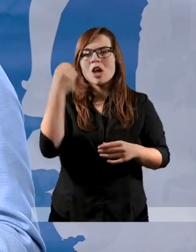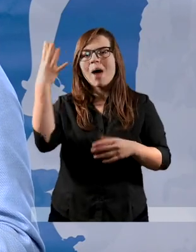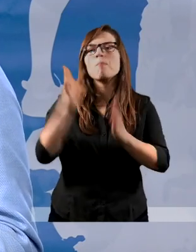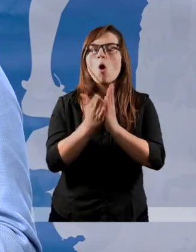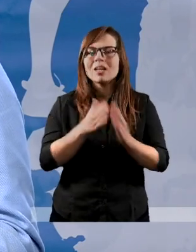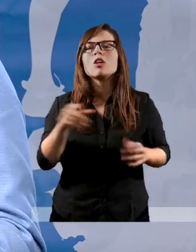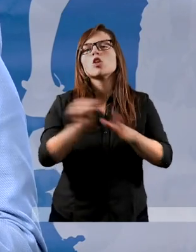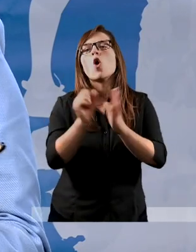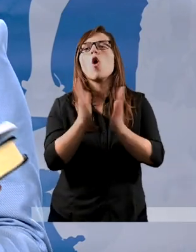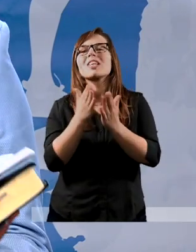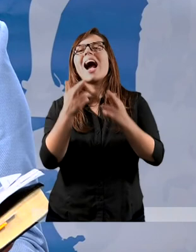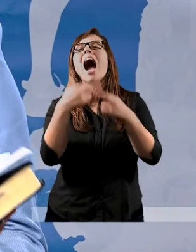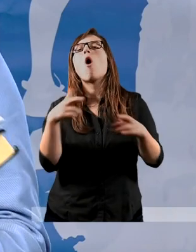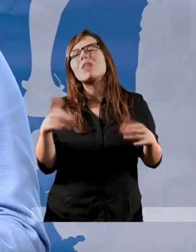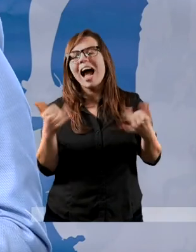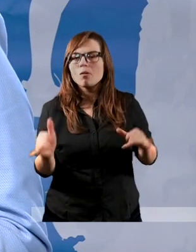Mojżeszowej, czyli